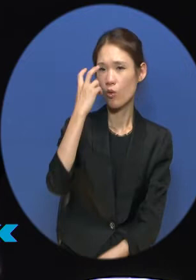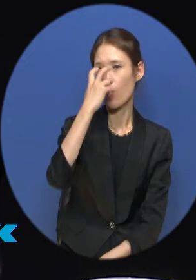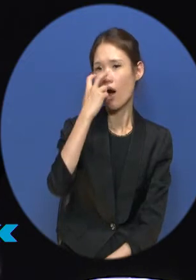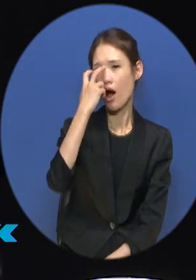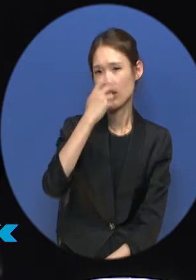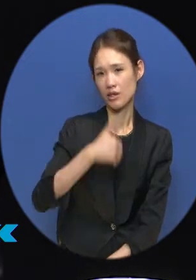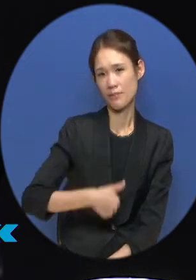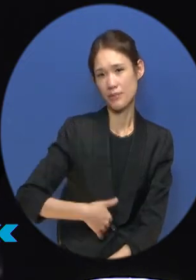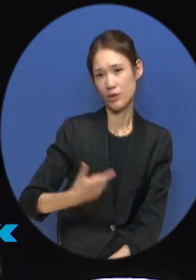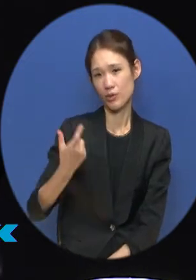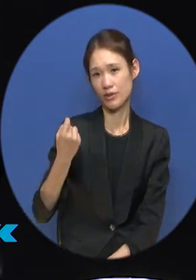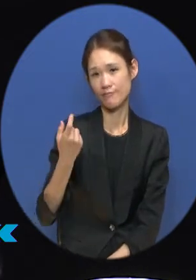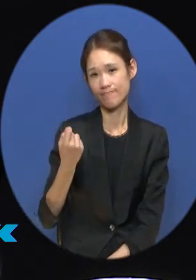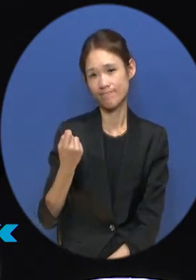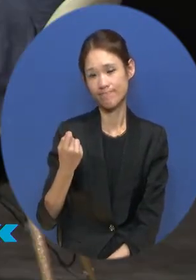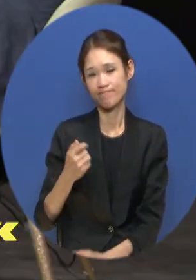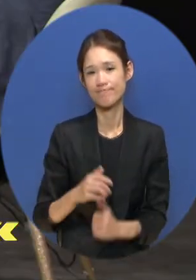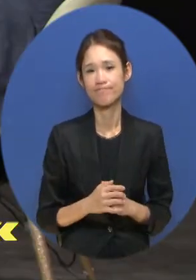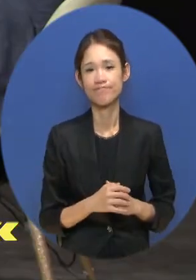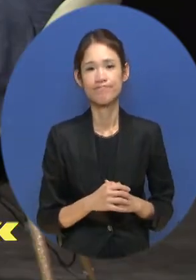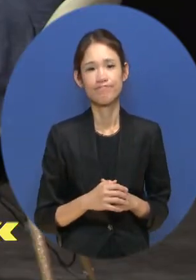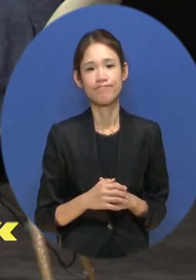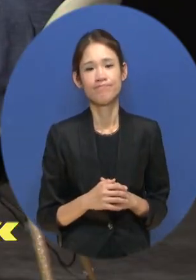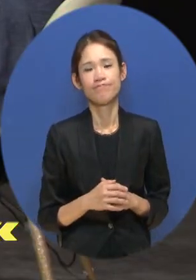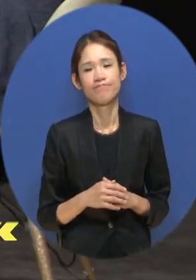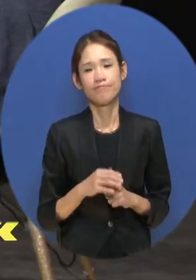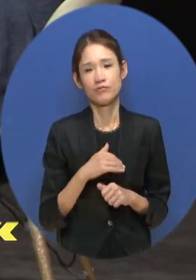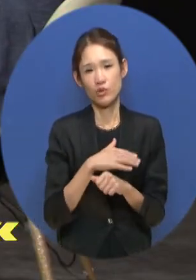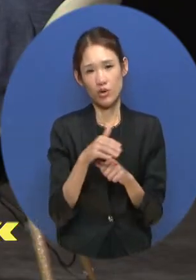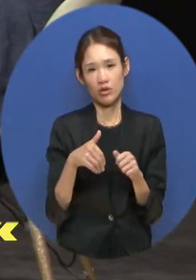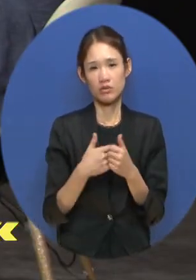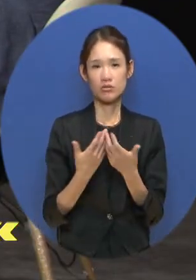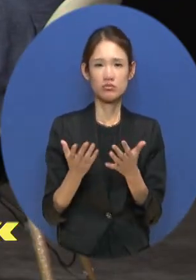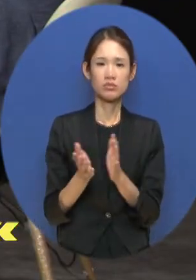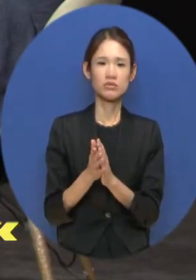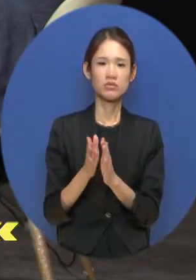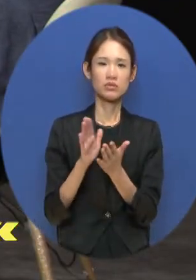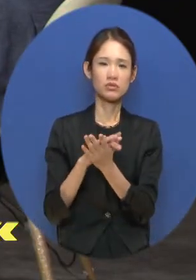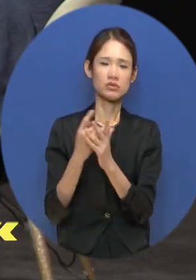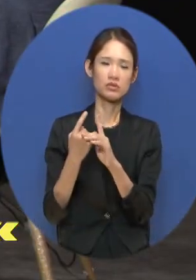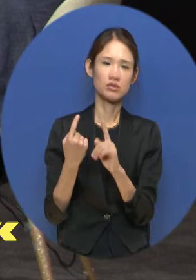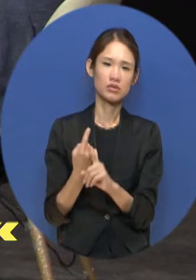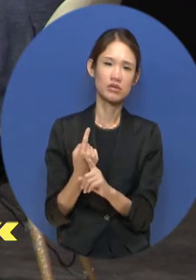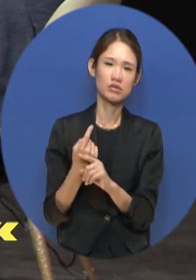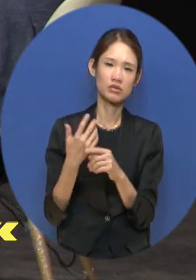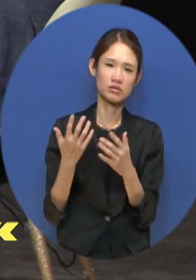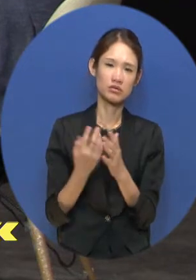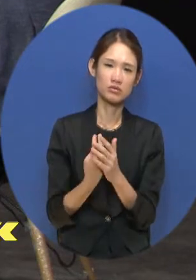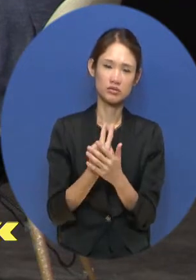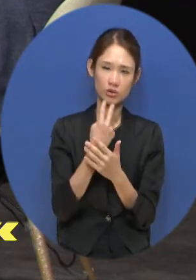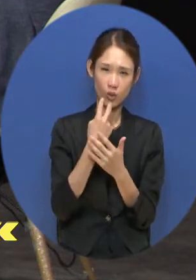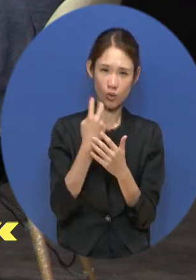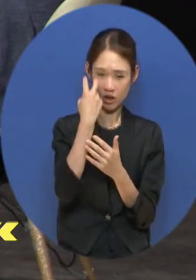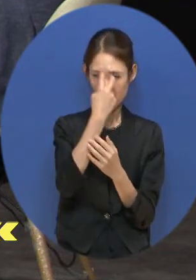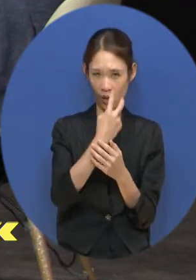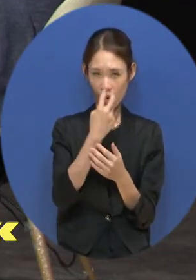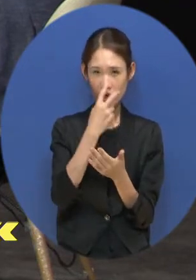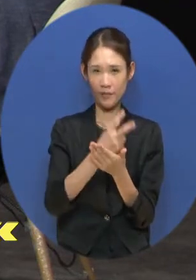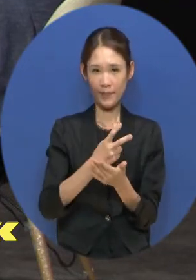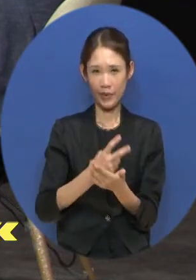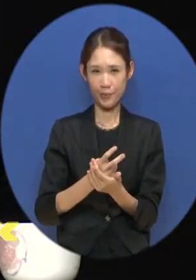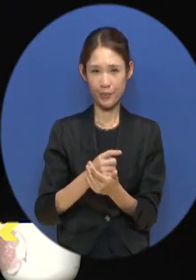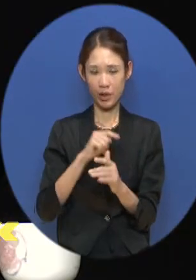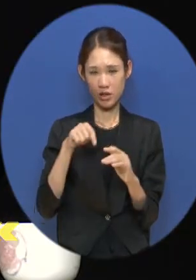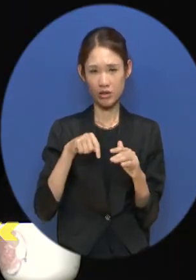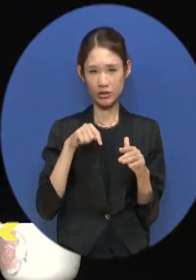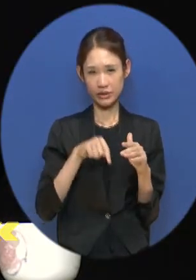그런 관리가 필요할 것 같습니다. 지금 이제 우리 환경부의 실내공기질 관리법에 개정된 실내공기질